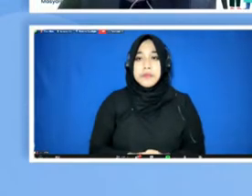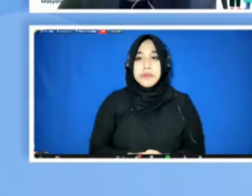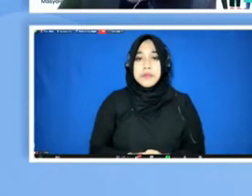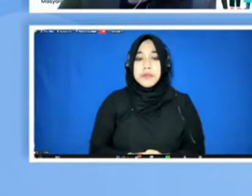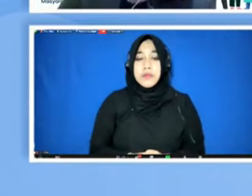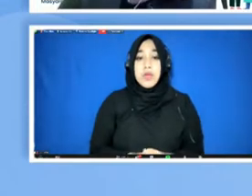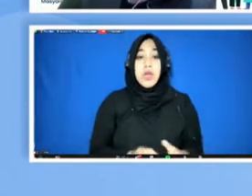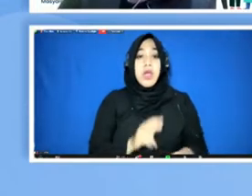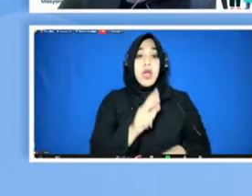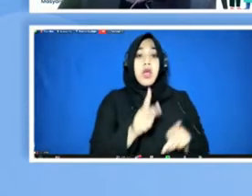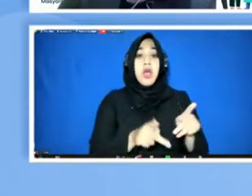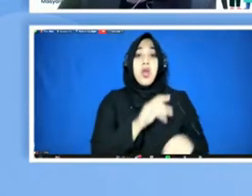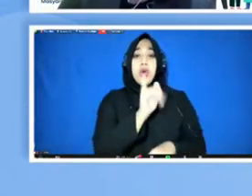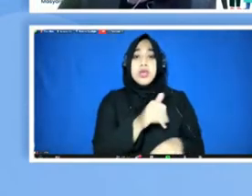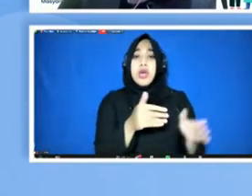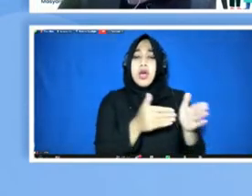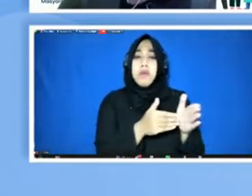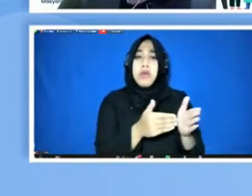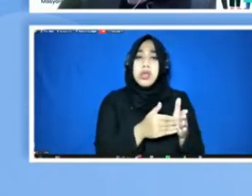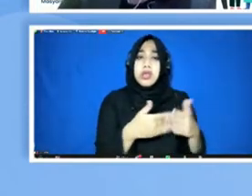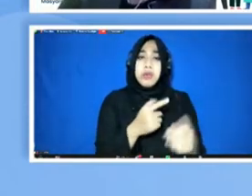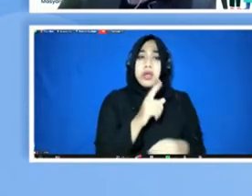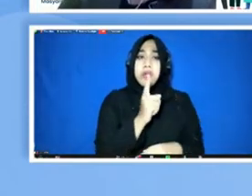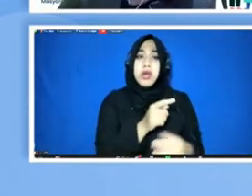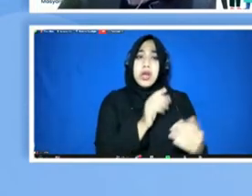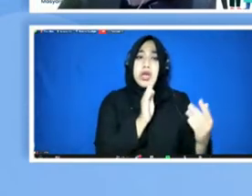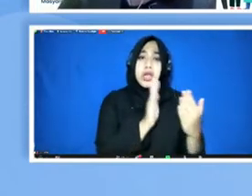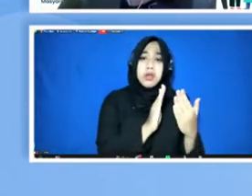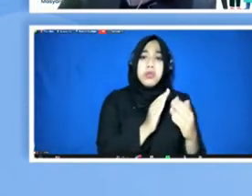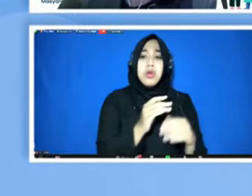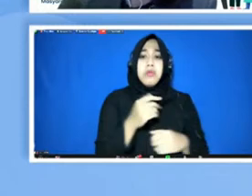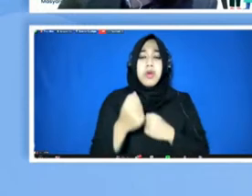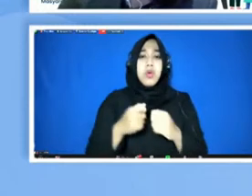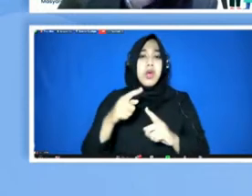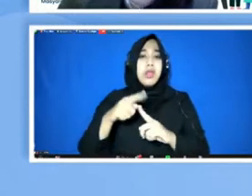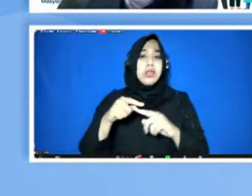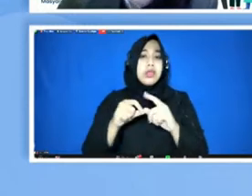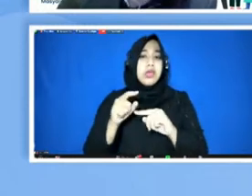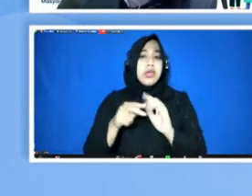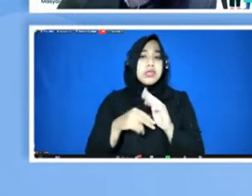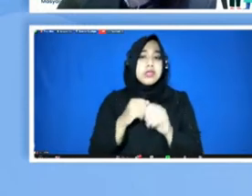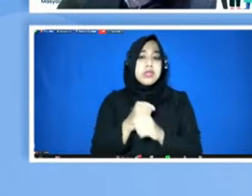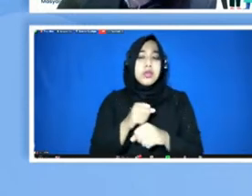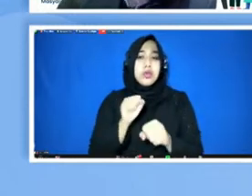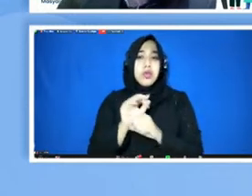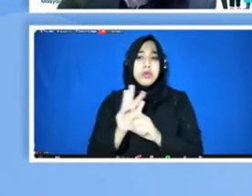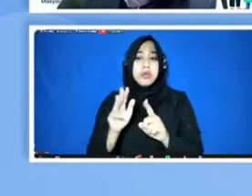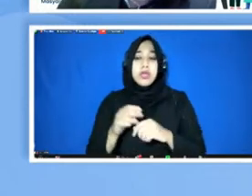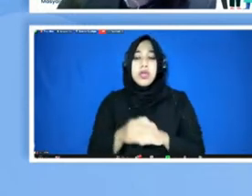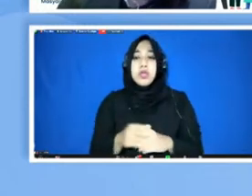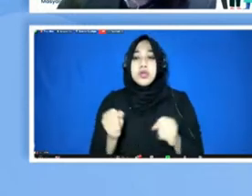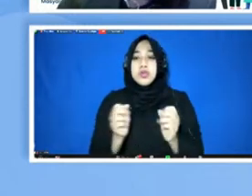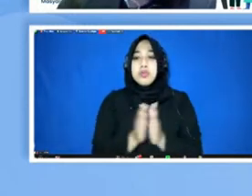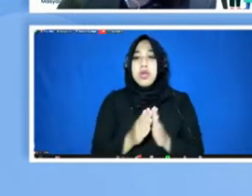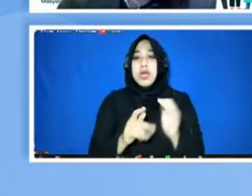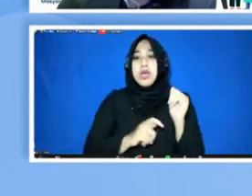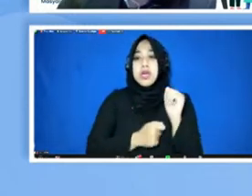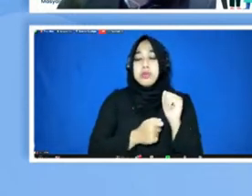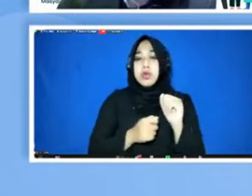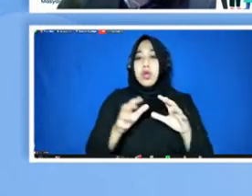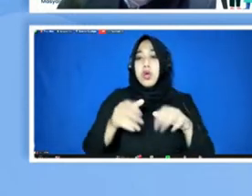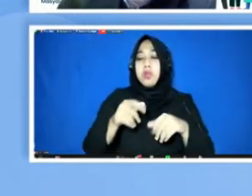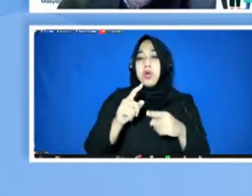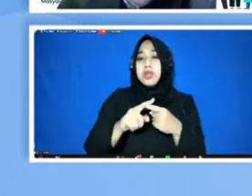Jika iya, kendala apa yang pernah ditemui untuk melakukan testing COVID-19? Mayoritas responden dari kelompok